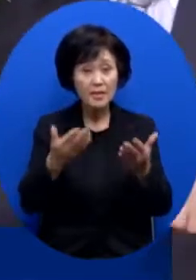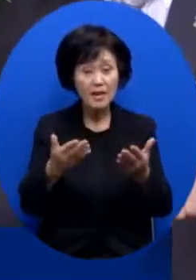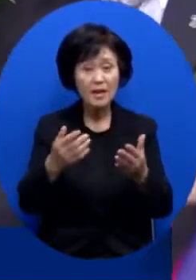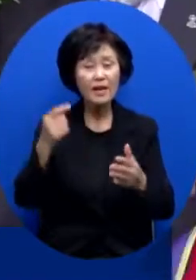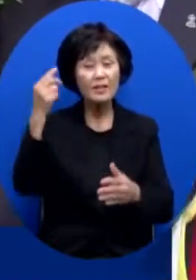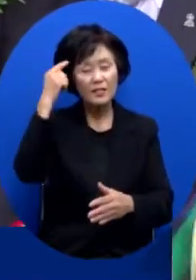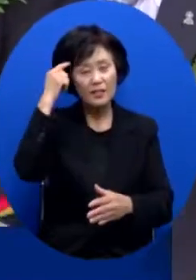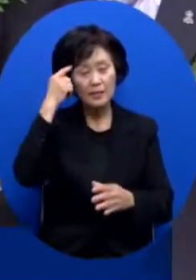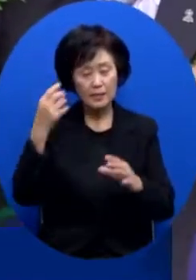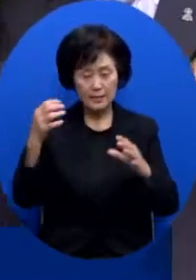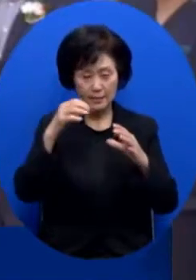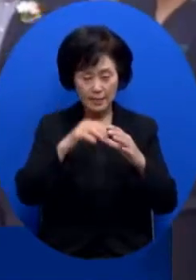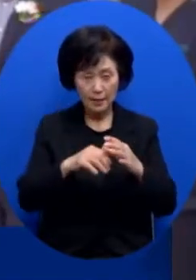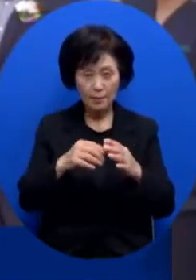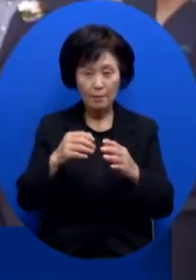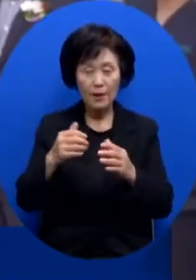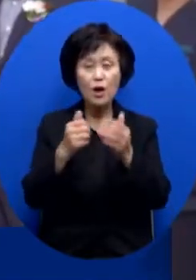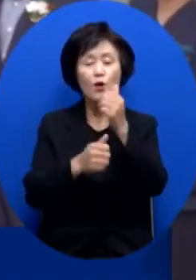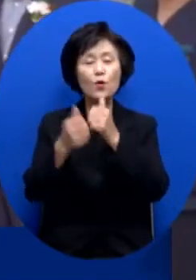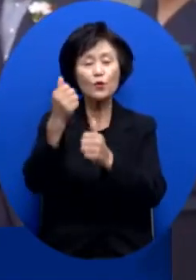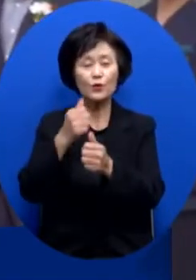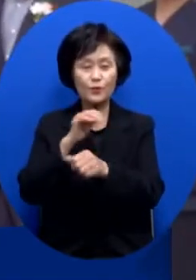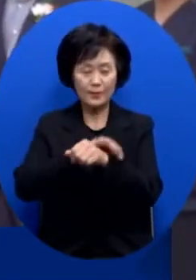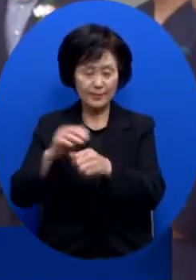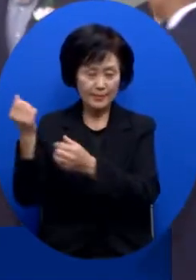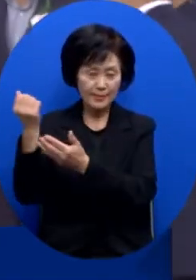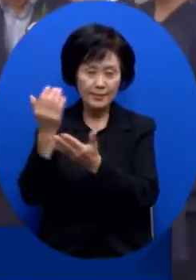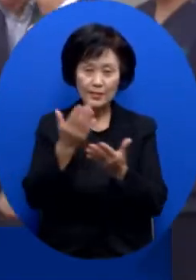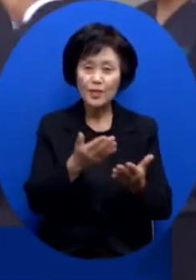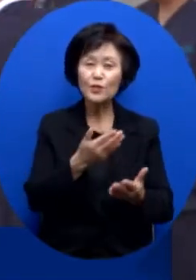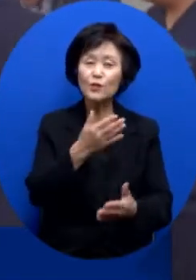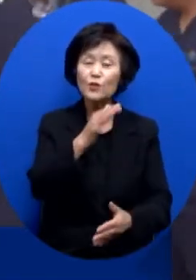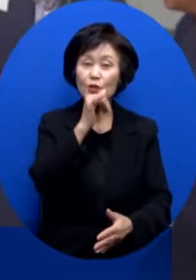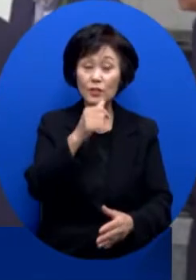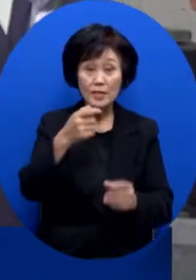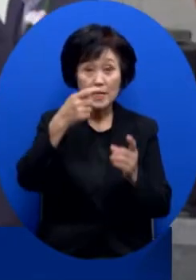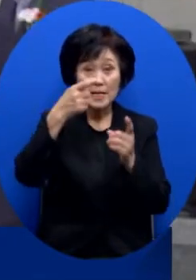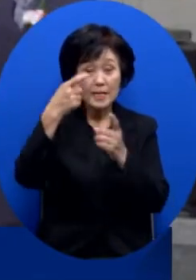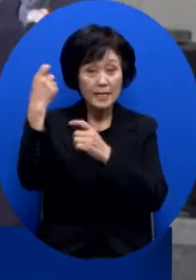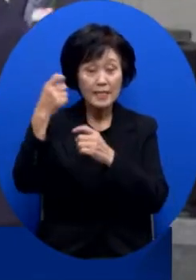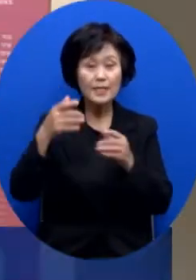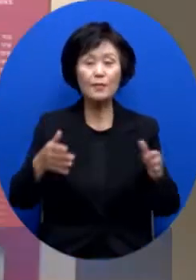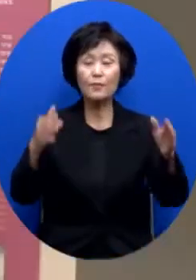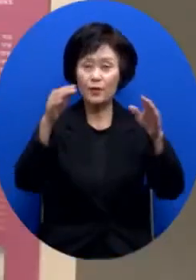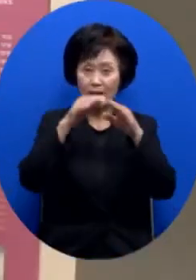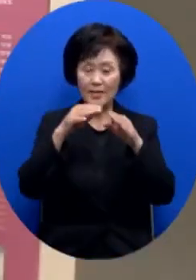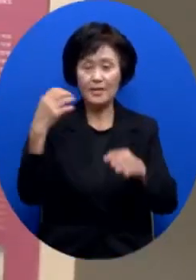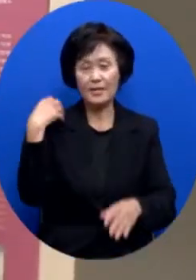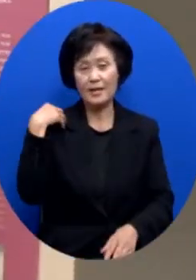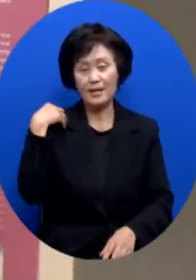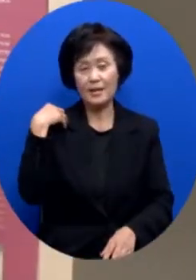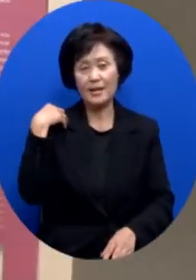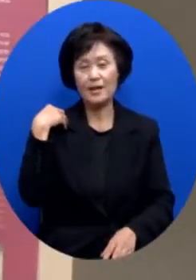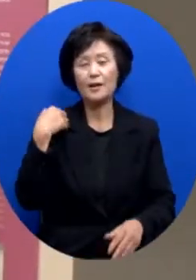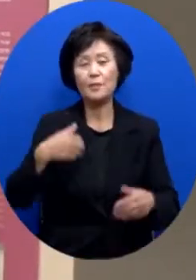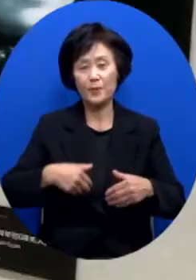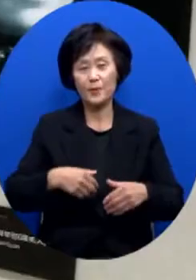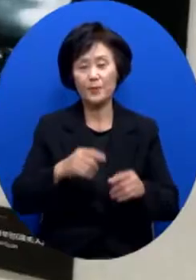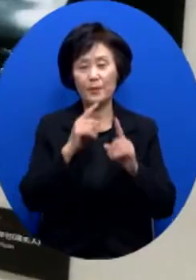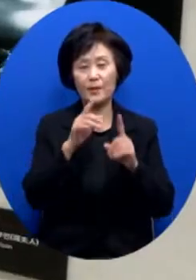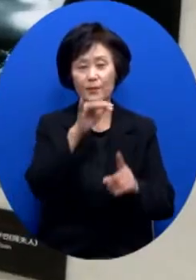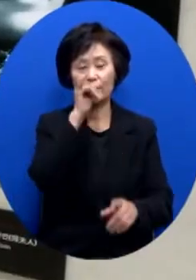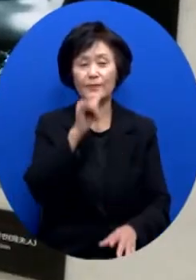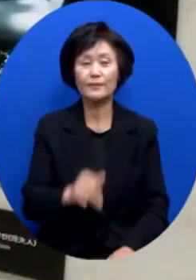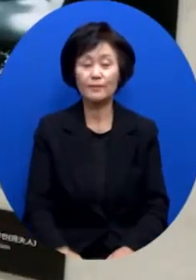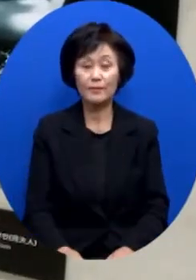잘 전해 줄 수 있도록 우리 기념관이 그 역할을 감당하고자 하고. 전주시